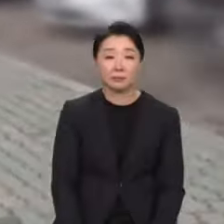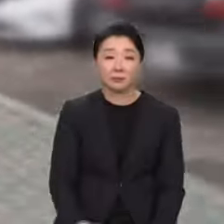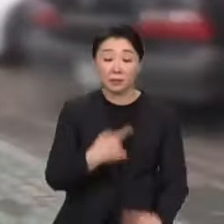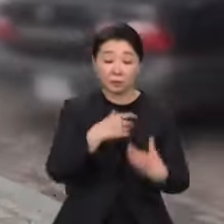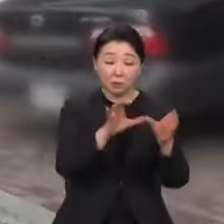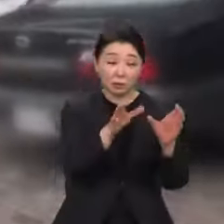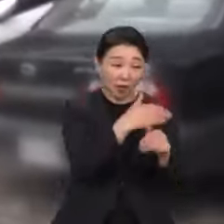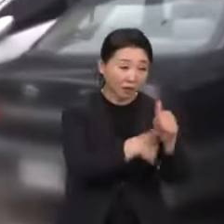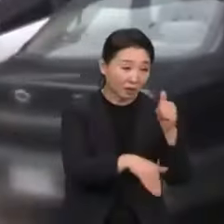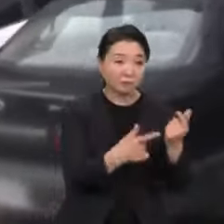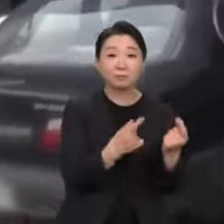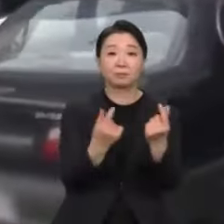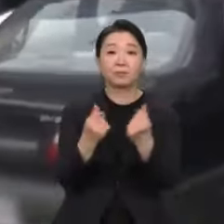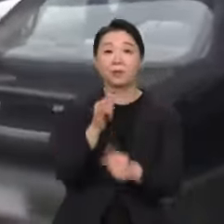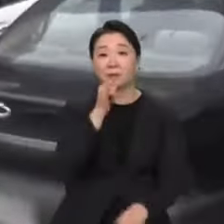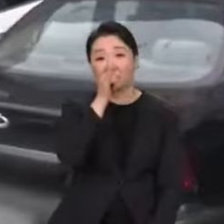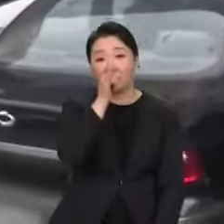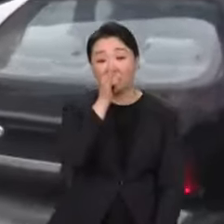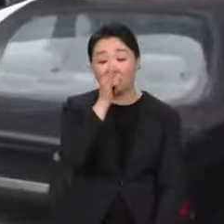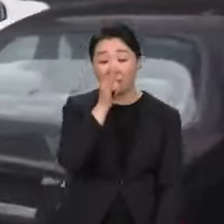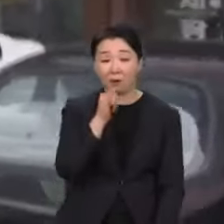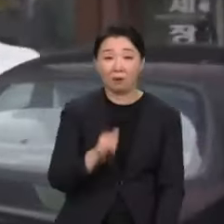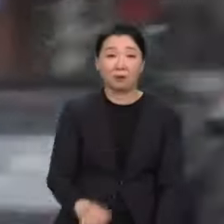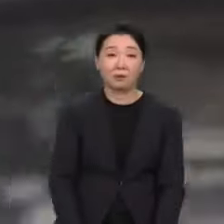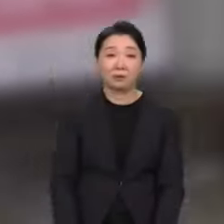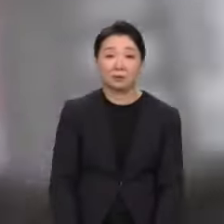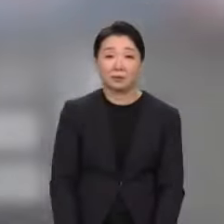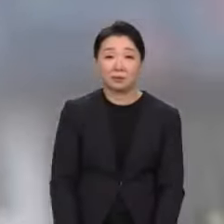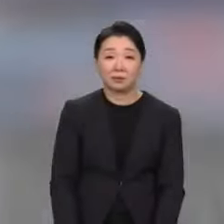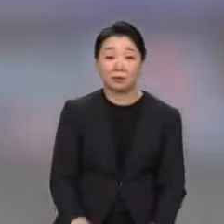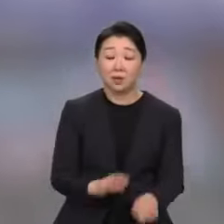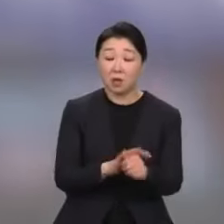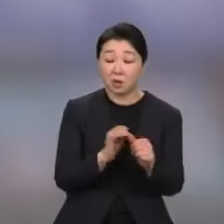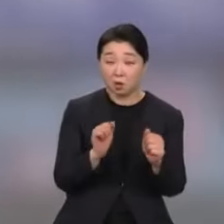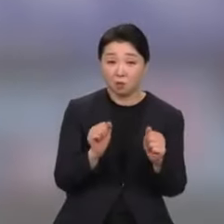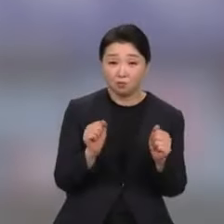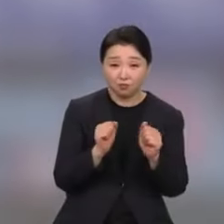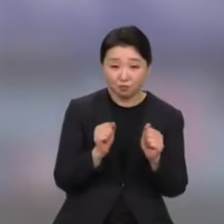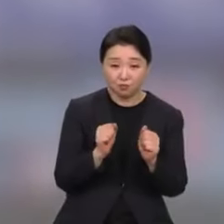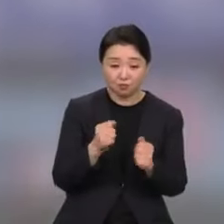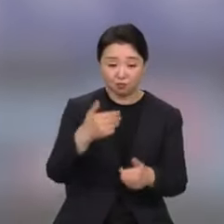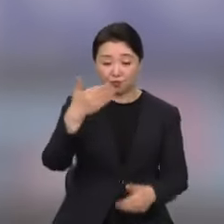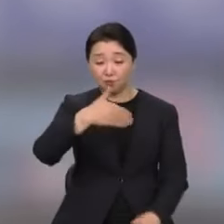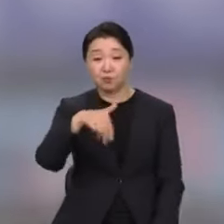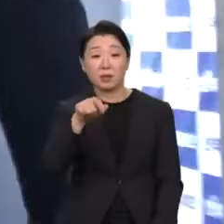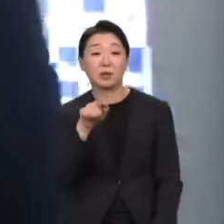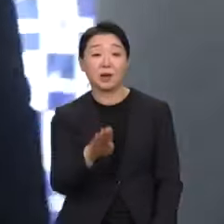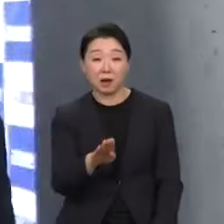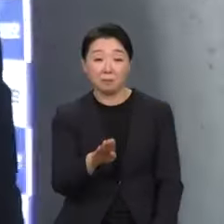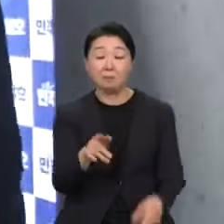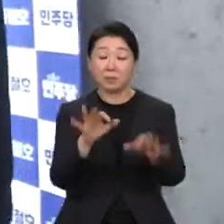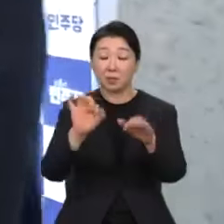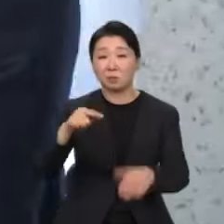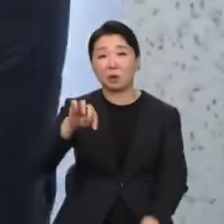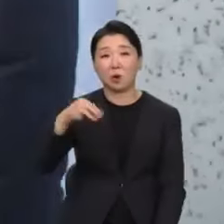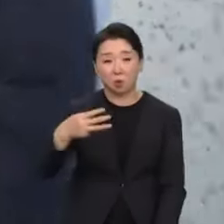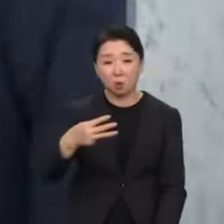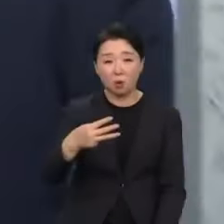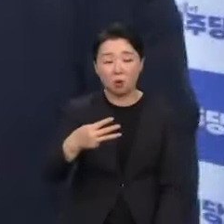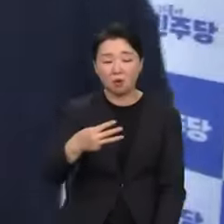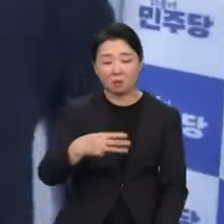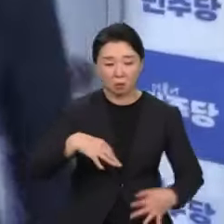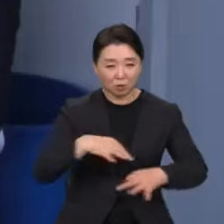더불어민주당 상황도 비슷합니다. 경북 구미갑 김철호 후보는 2022년 업무상 배임죄로 벌금 800만 원을